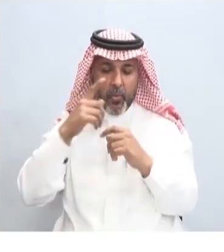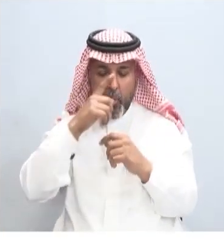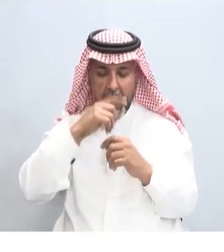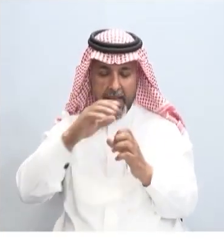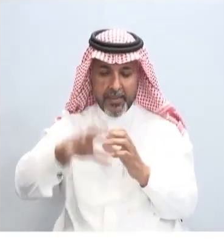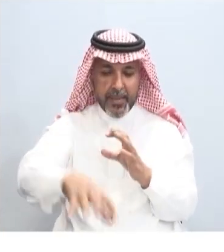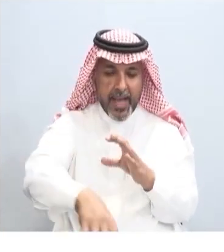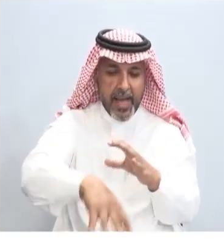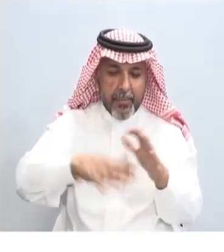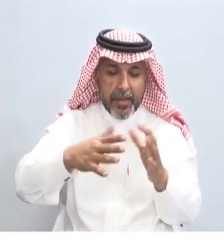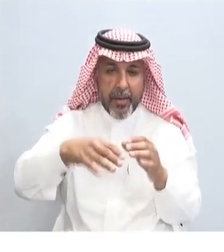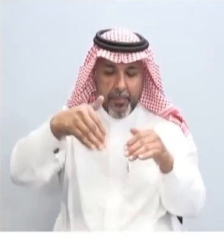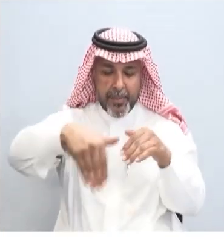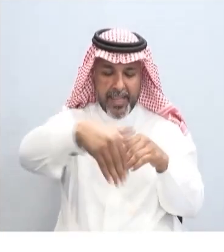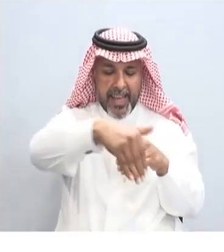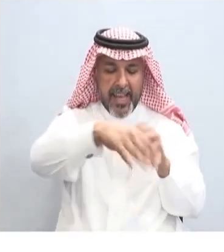عندي 20 رابحه